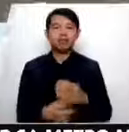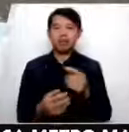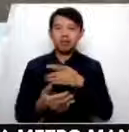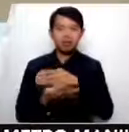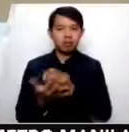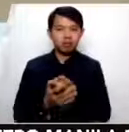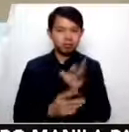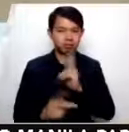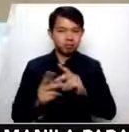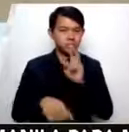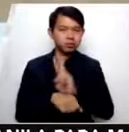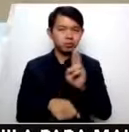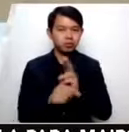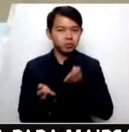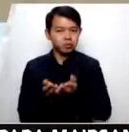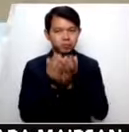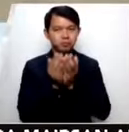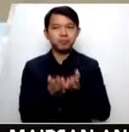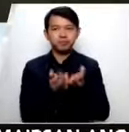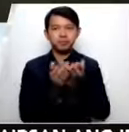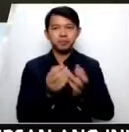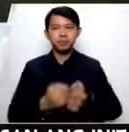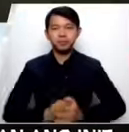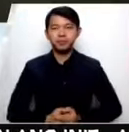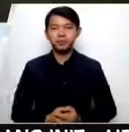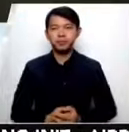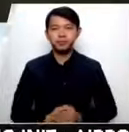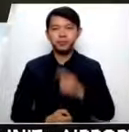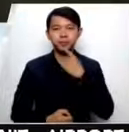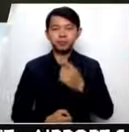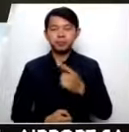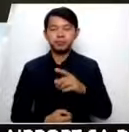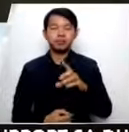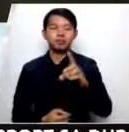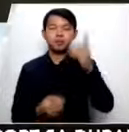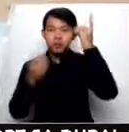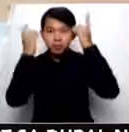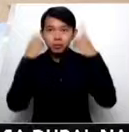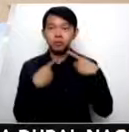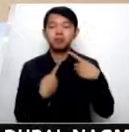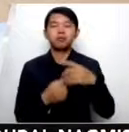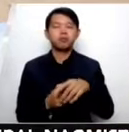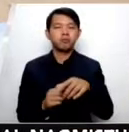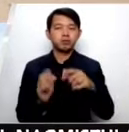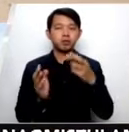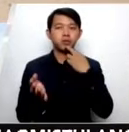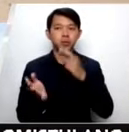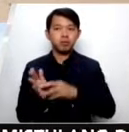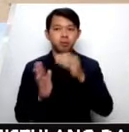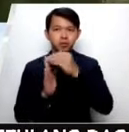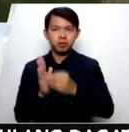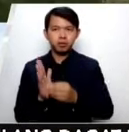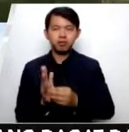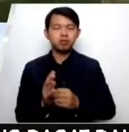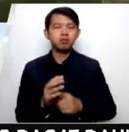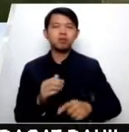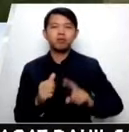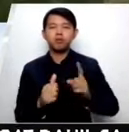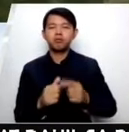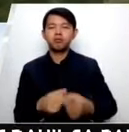boat sa datos ng national meteorology Center ng Dubai record breaking ang pag-ulan sa Dubai na pinakamataas mula pa noong